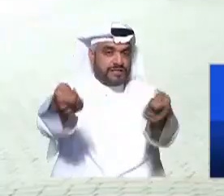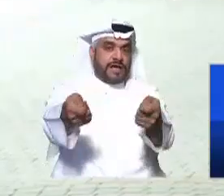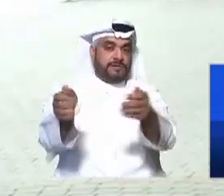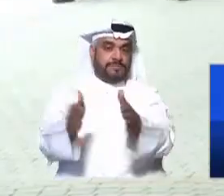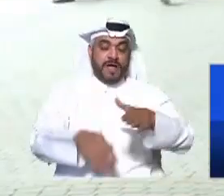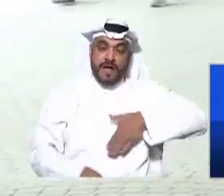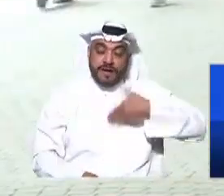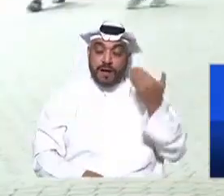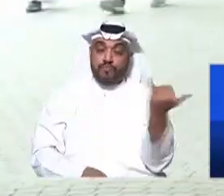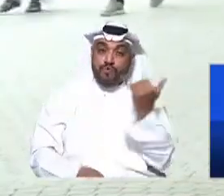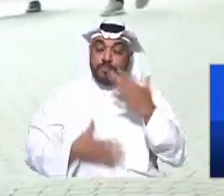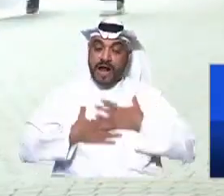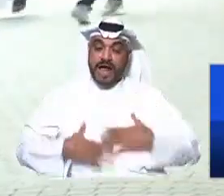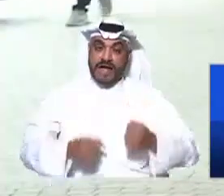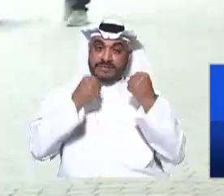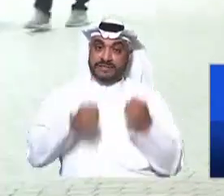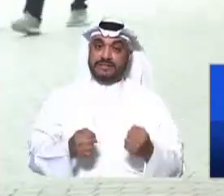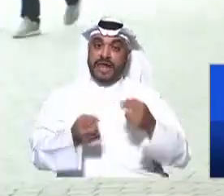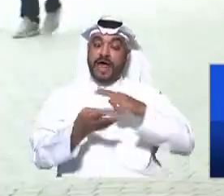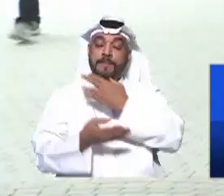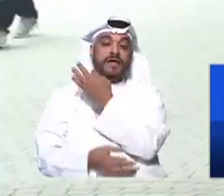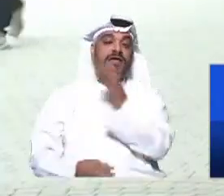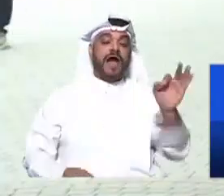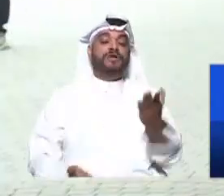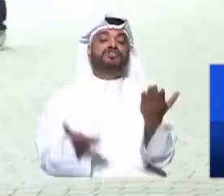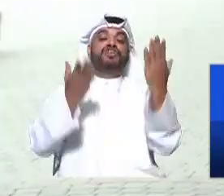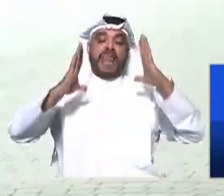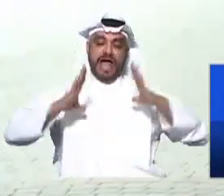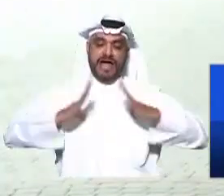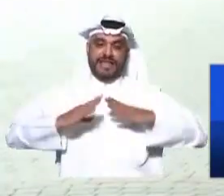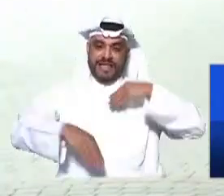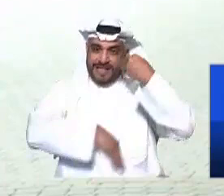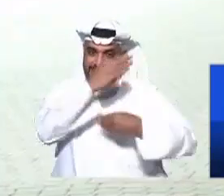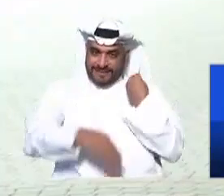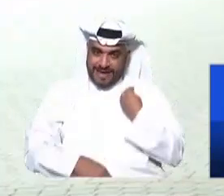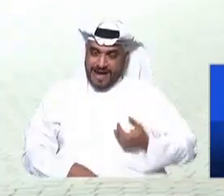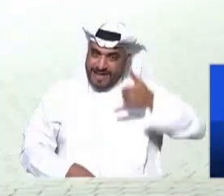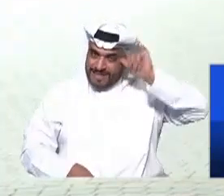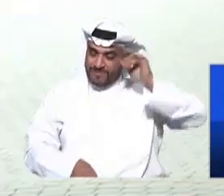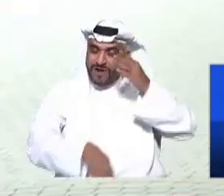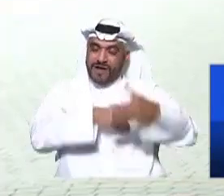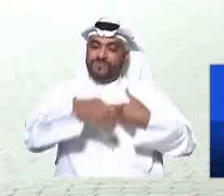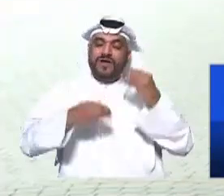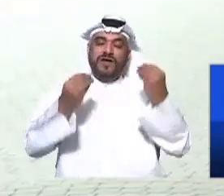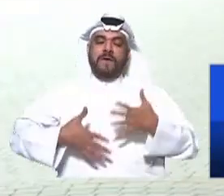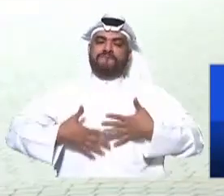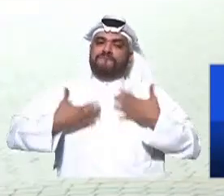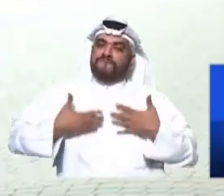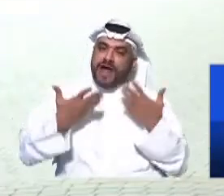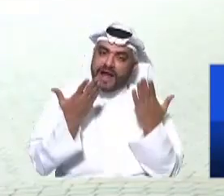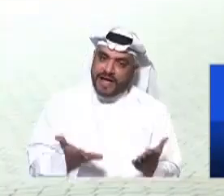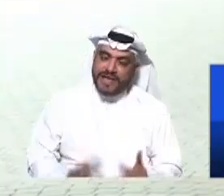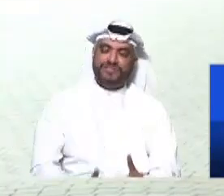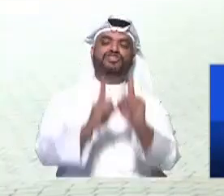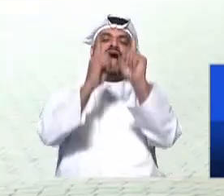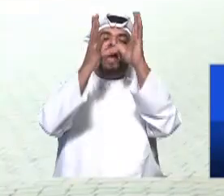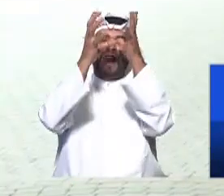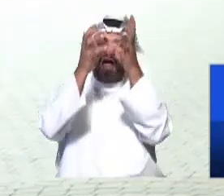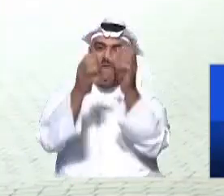نأمن السلامة للجميع، نأمن أن تكون العطلة هذه عطلة يعني بعيدة عن أي منقصات